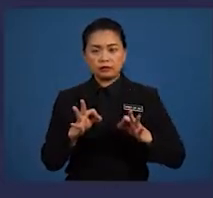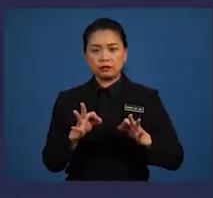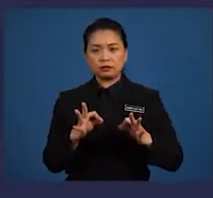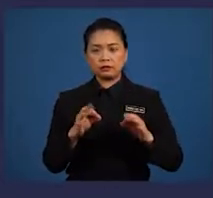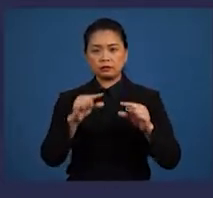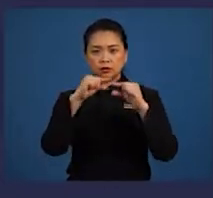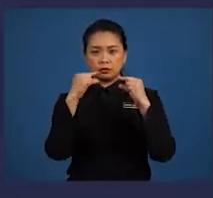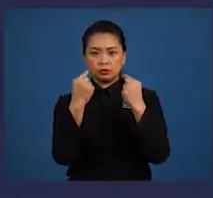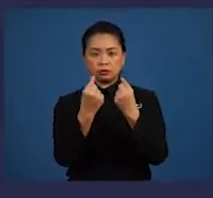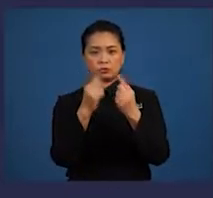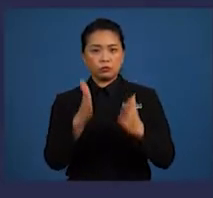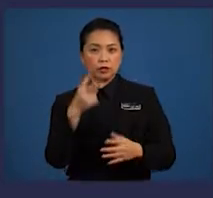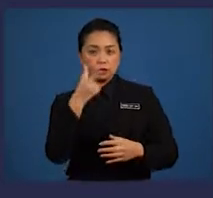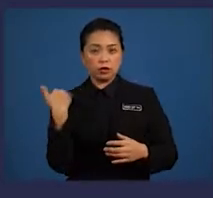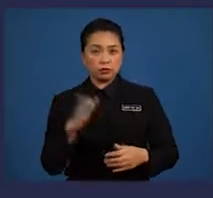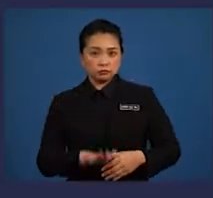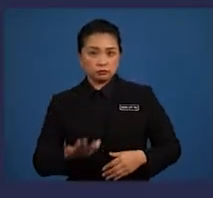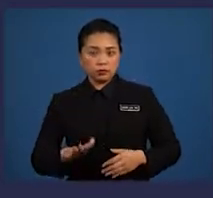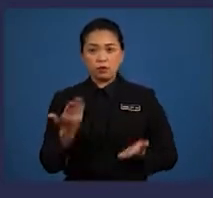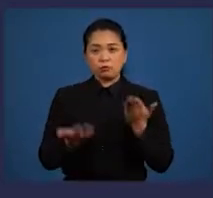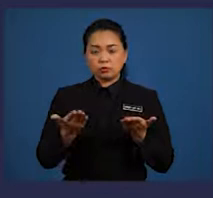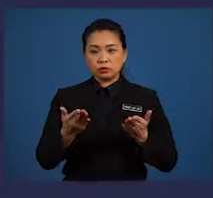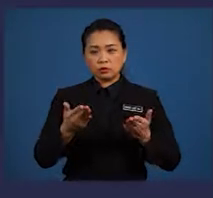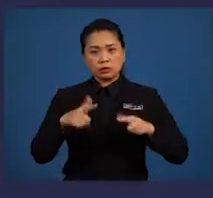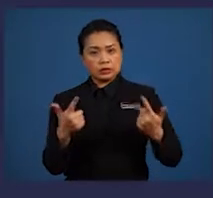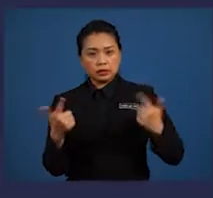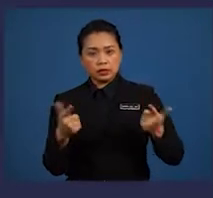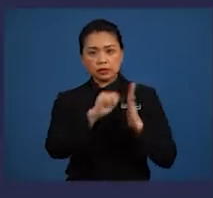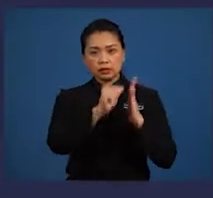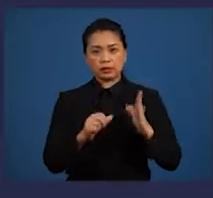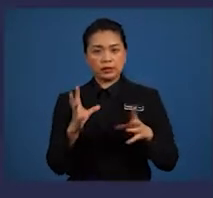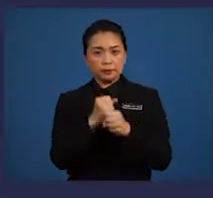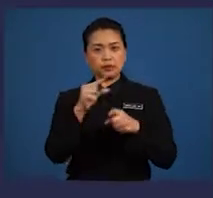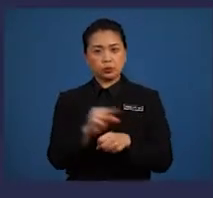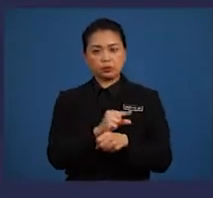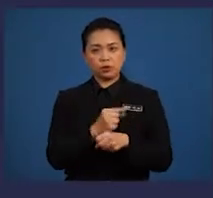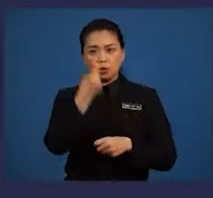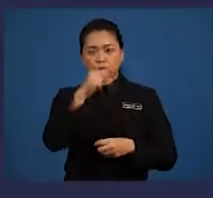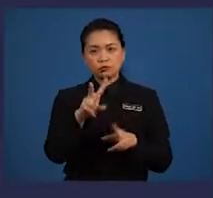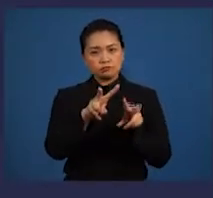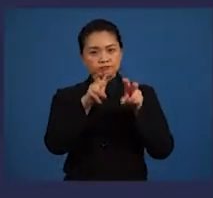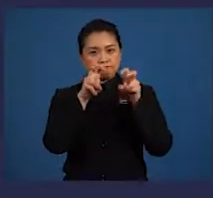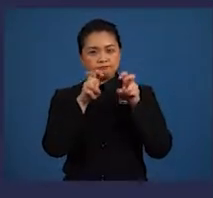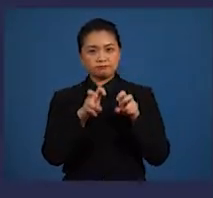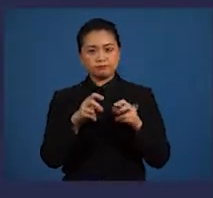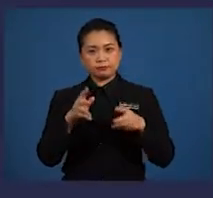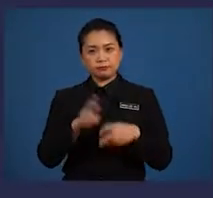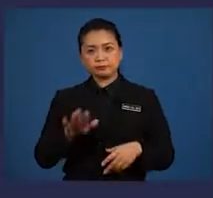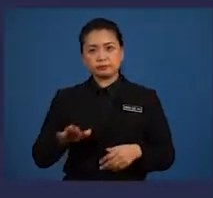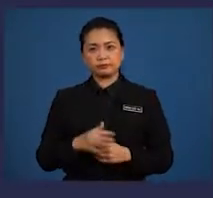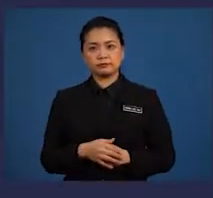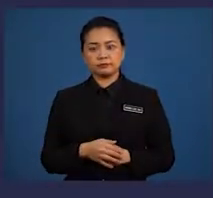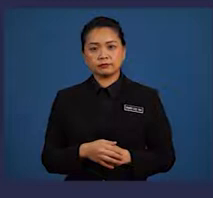golongan sasaran inilah kanak-kanak mungkin kepelbagaian animasi dapat digunakan bagi menarik perhatian